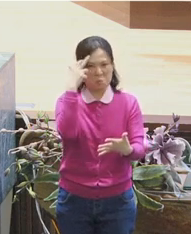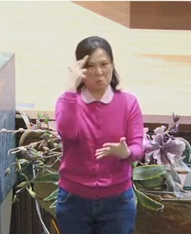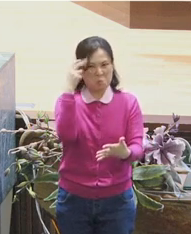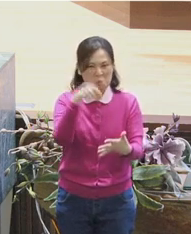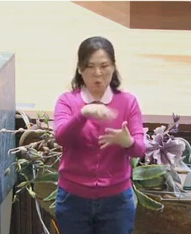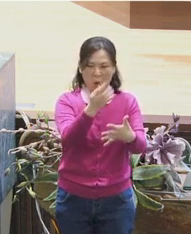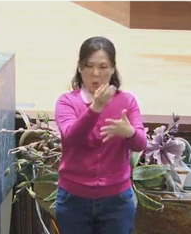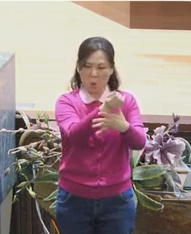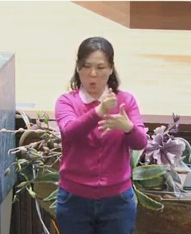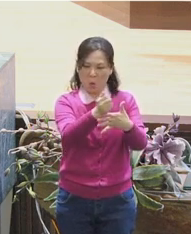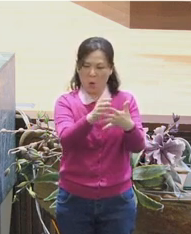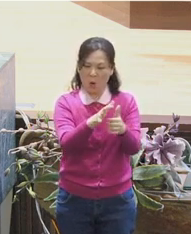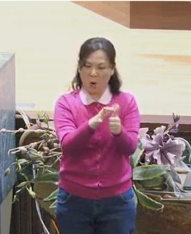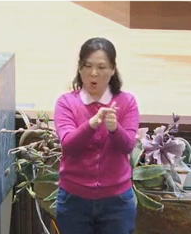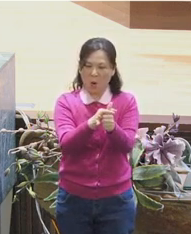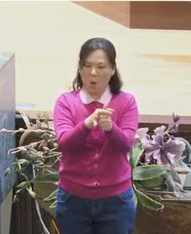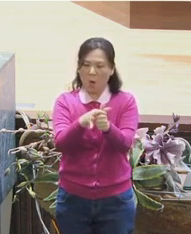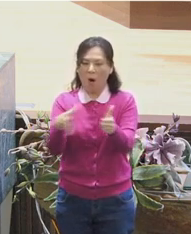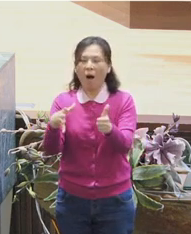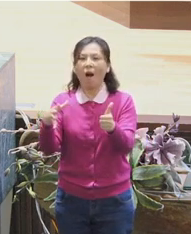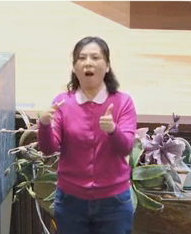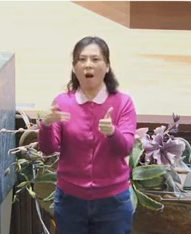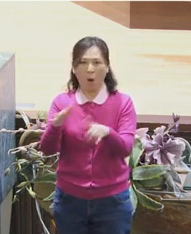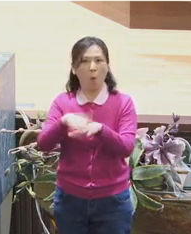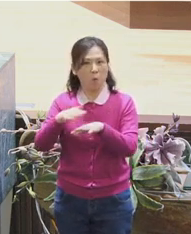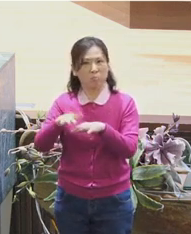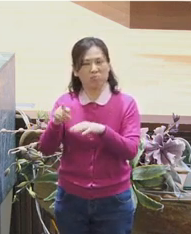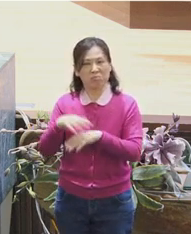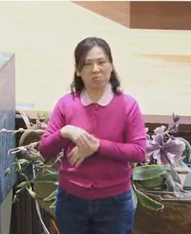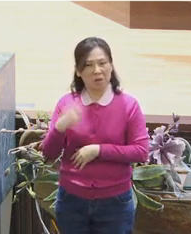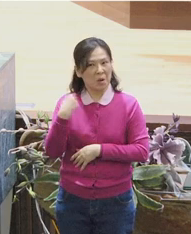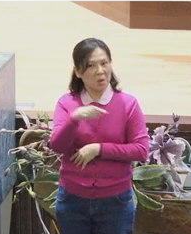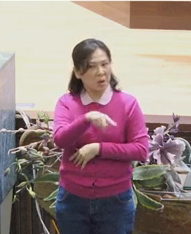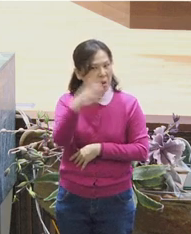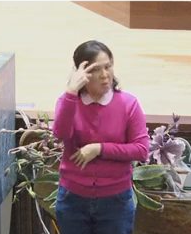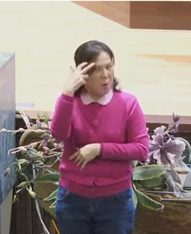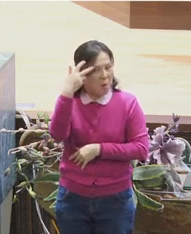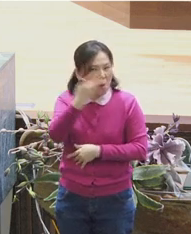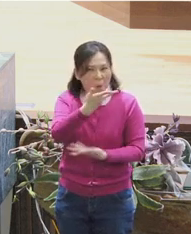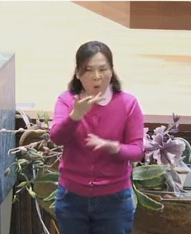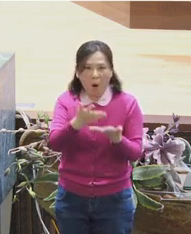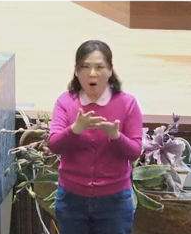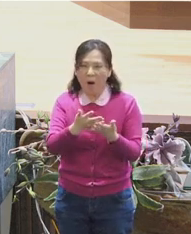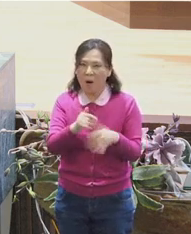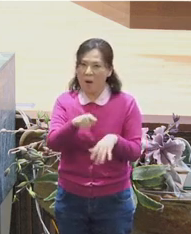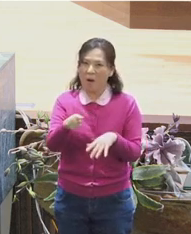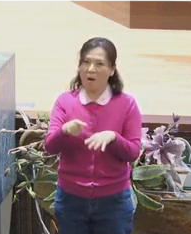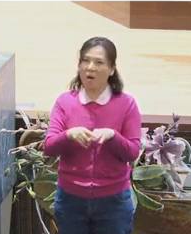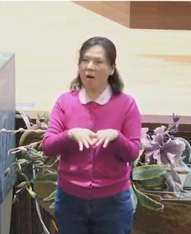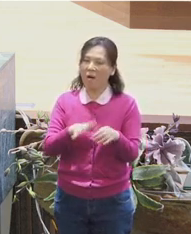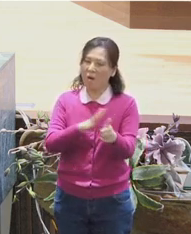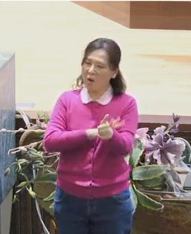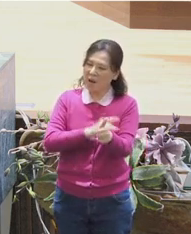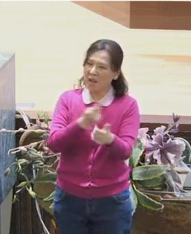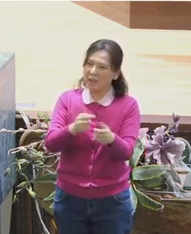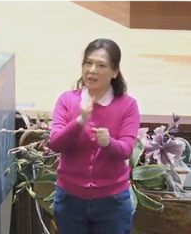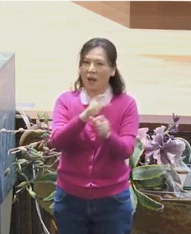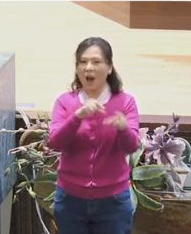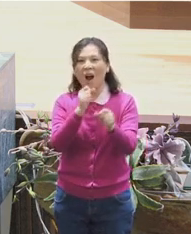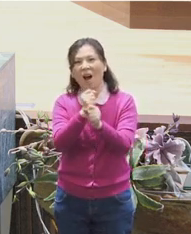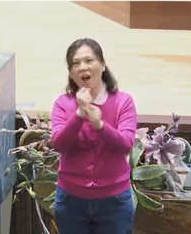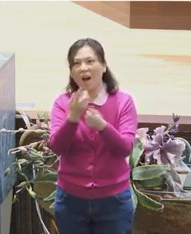松动。松动为什么会松动？因为他可能原来那个阶层性的权力结构告诉你只能这样做，那现在大家发